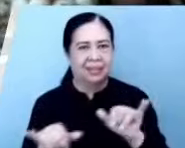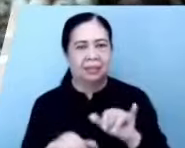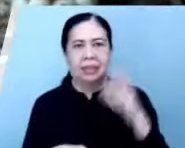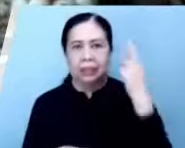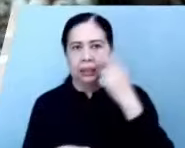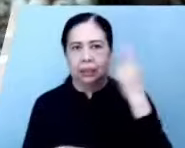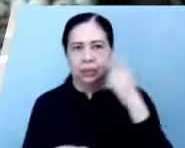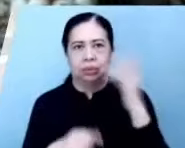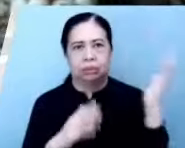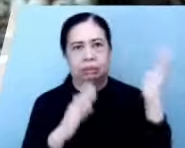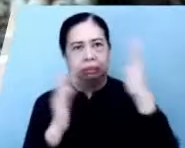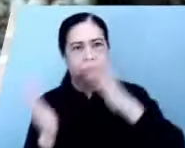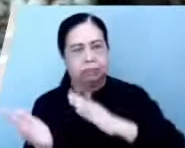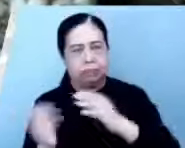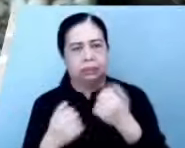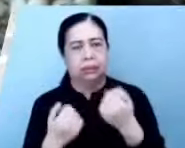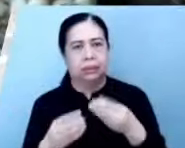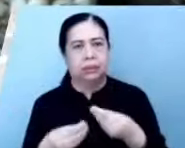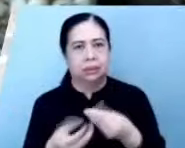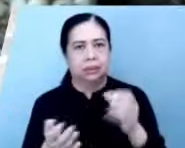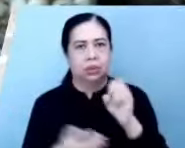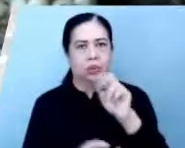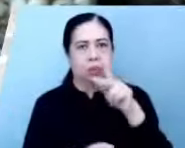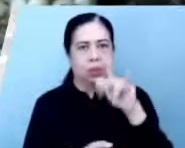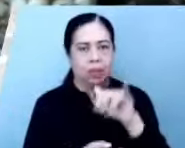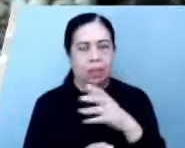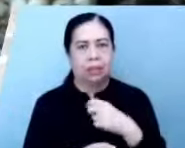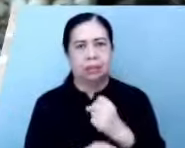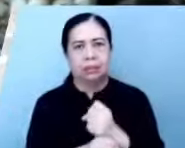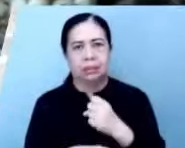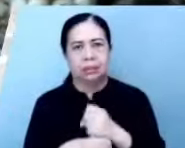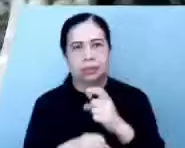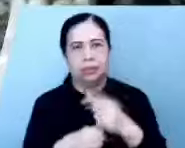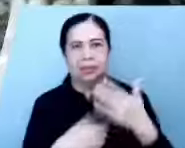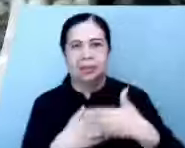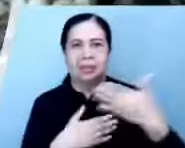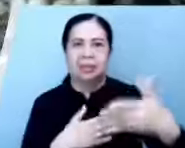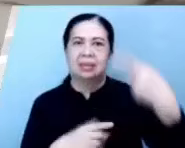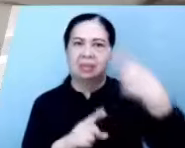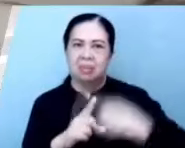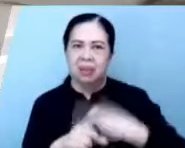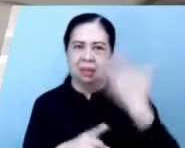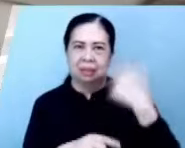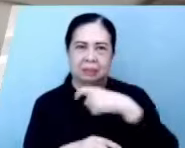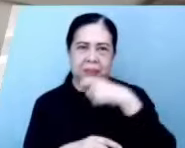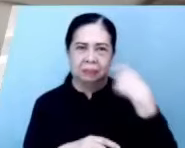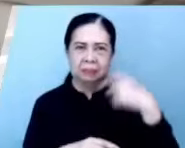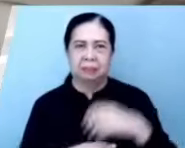maantala ang supply at produksyon ng asukal sa mga susunod na buwan.